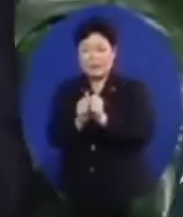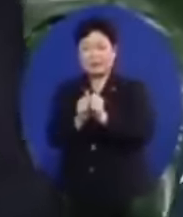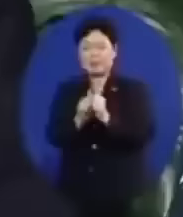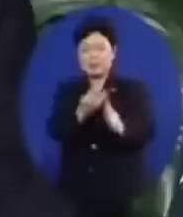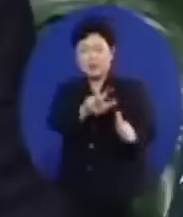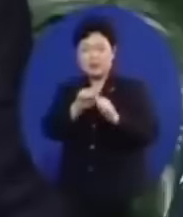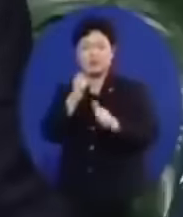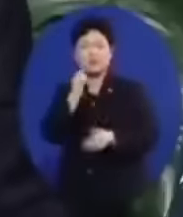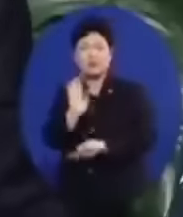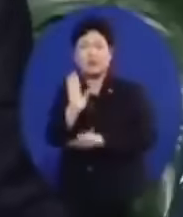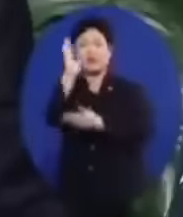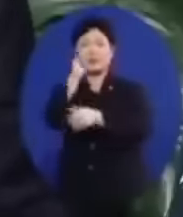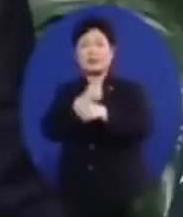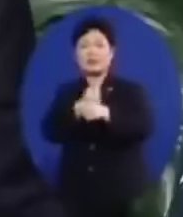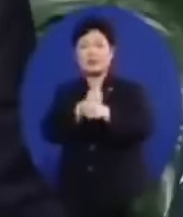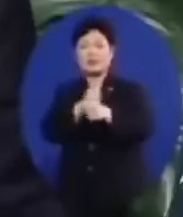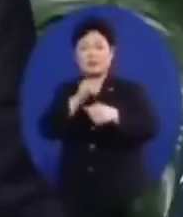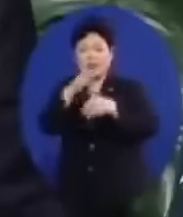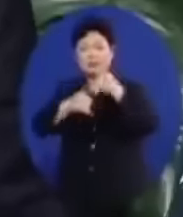하리라.